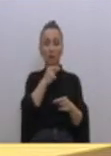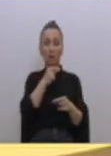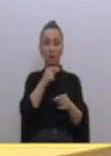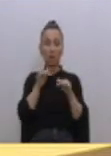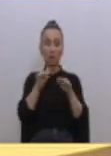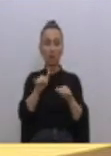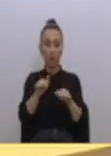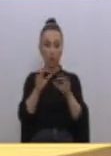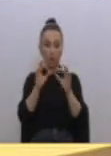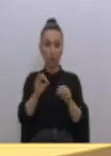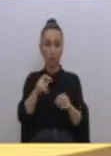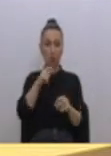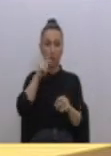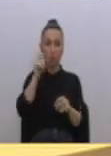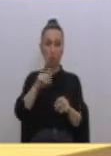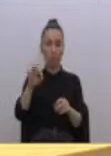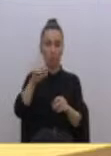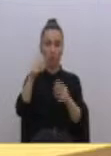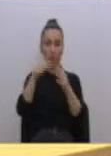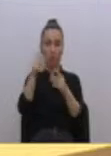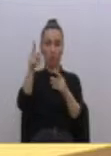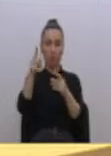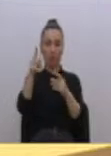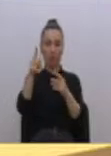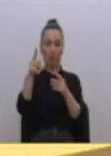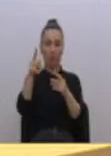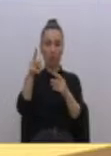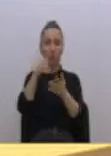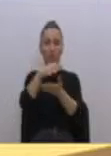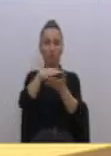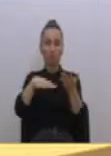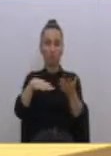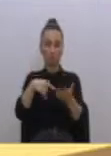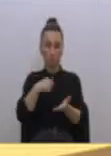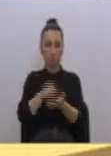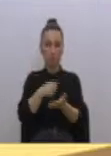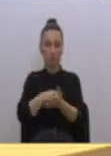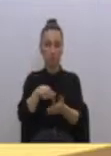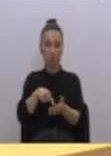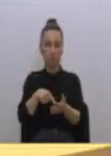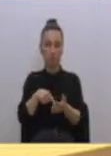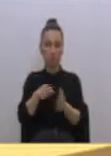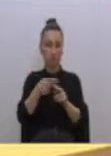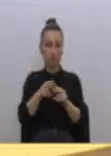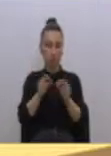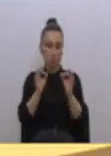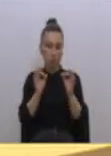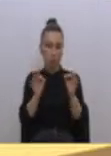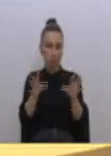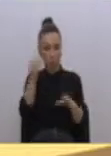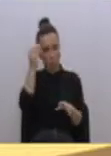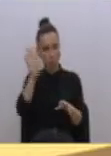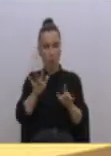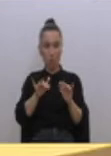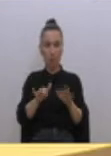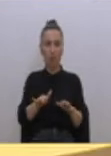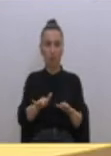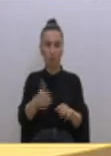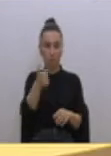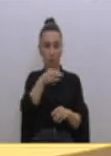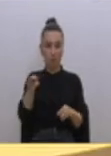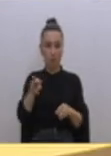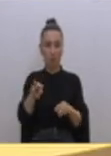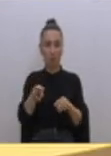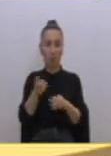გააქტიურებით, სწორედაც უკრაინაში ომის გახანგრძლივების ხარჯზე. ეს არის უზნეო სანქციები. Და პრემიერ-მინისტრი რომ